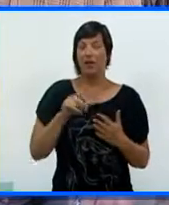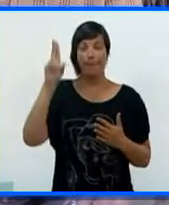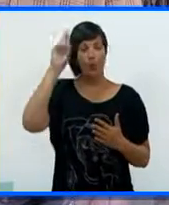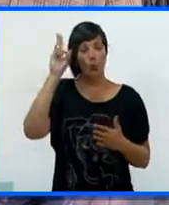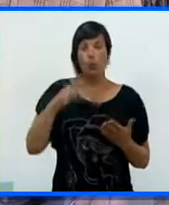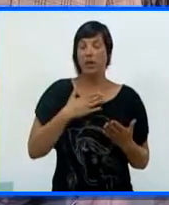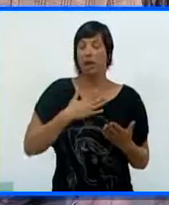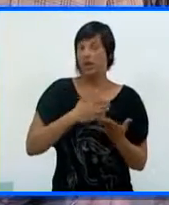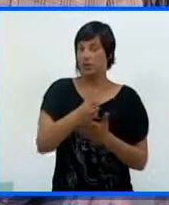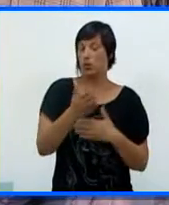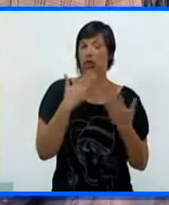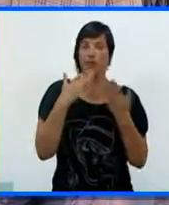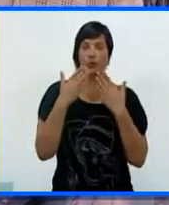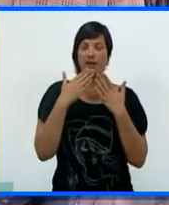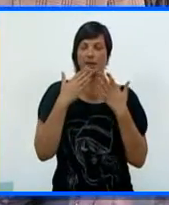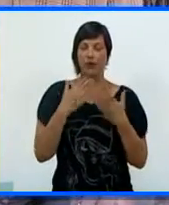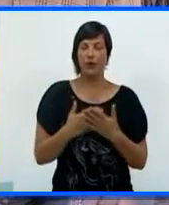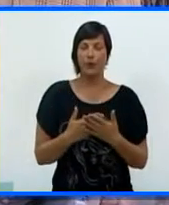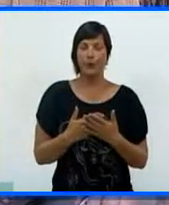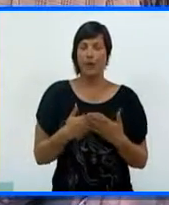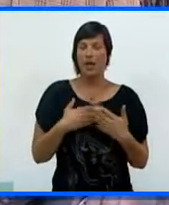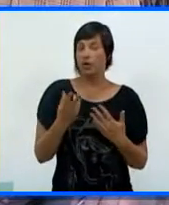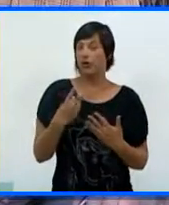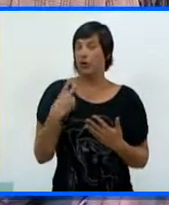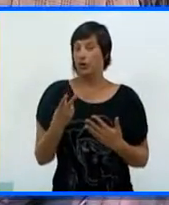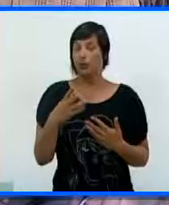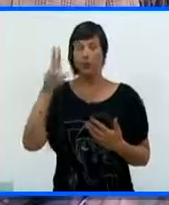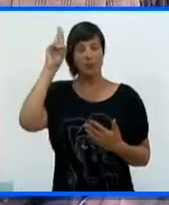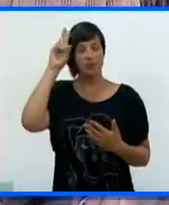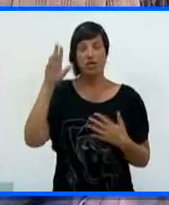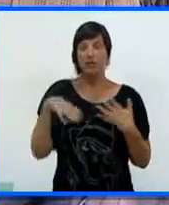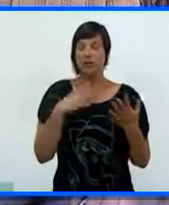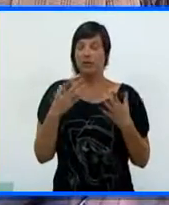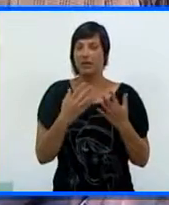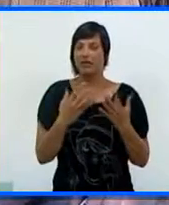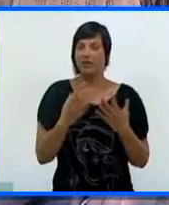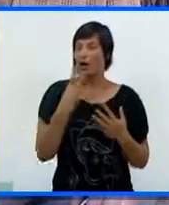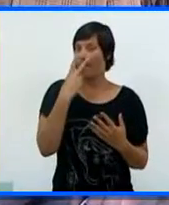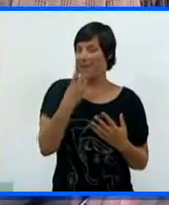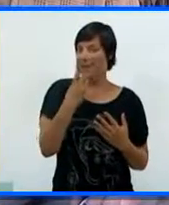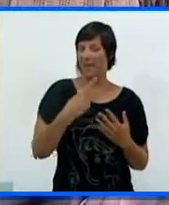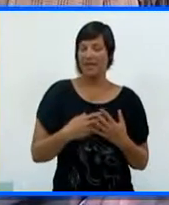ja sudjelovati u razgovoru, dok drugi to možda nisu baš tako